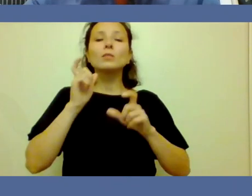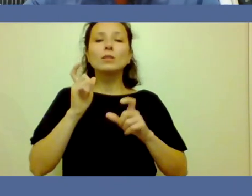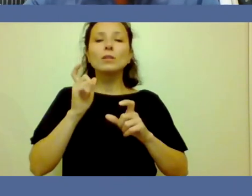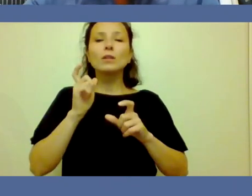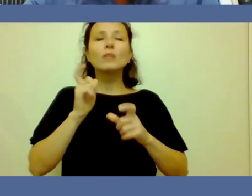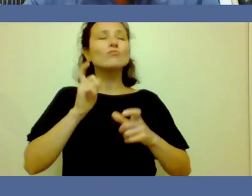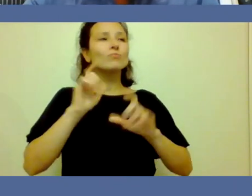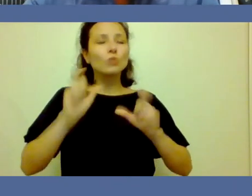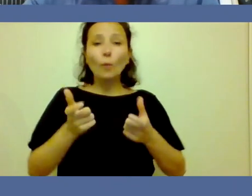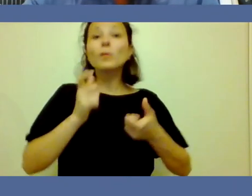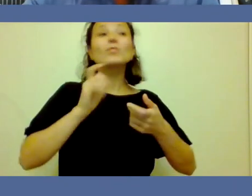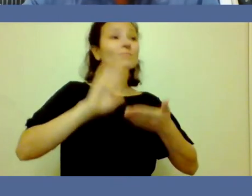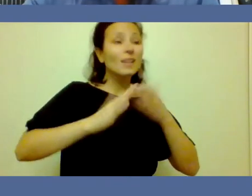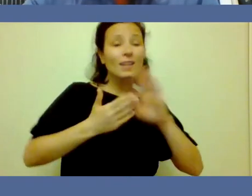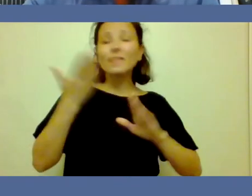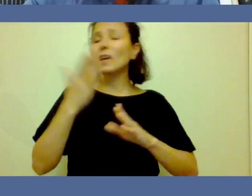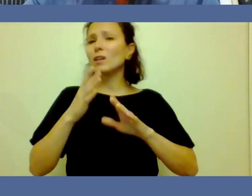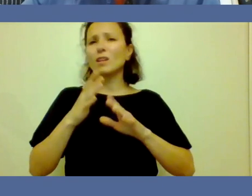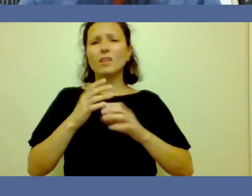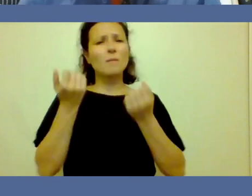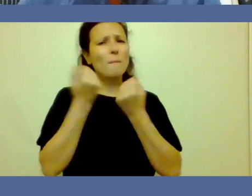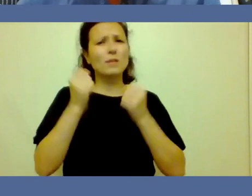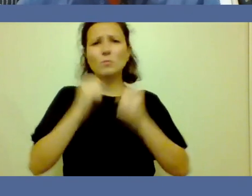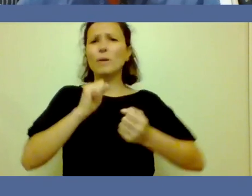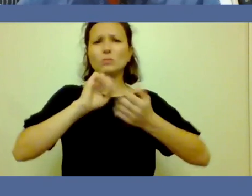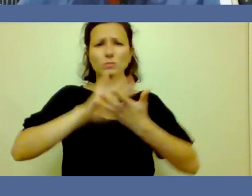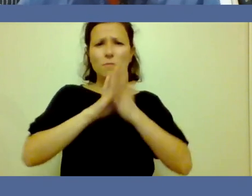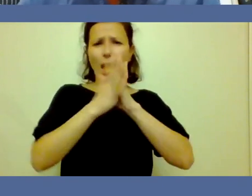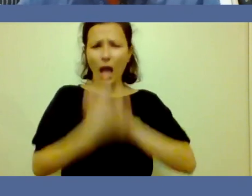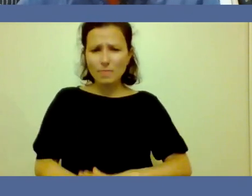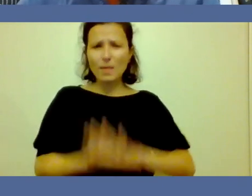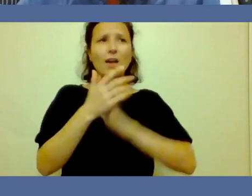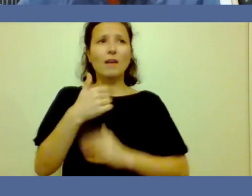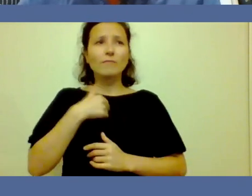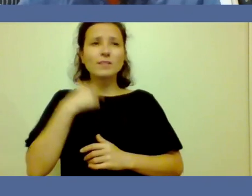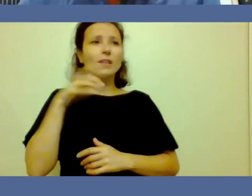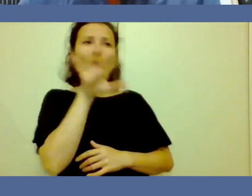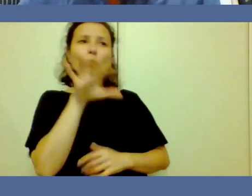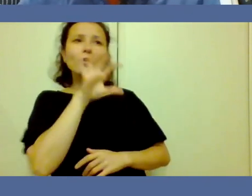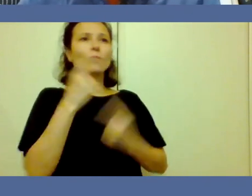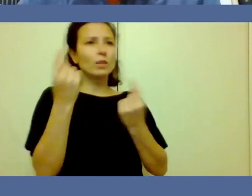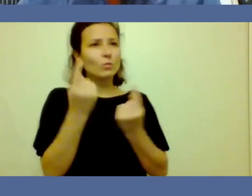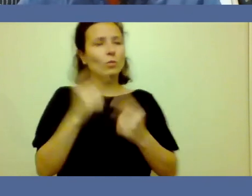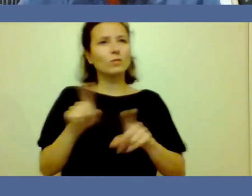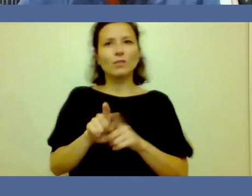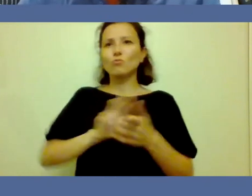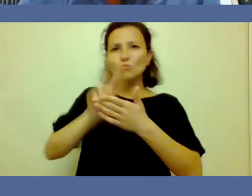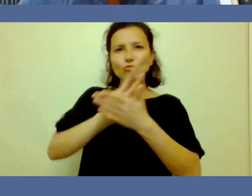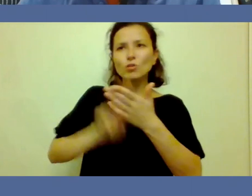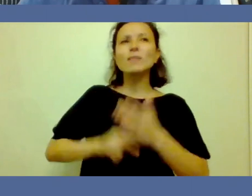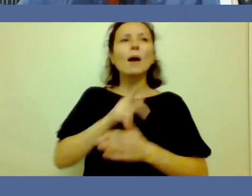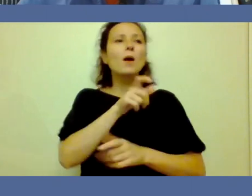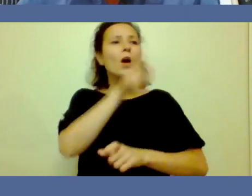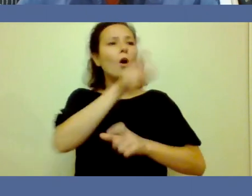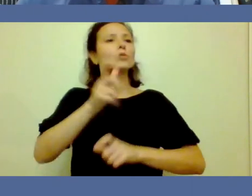bardzo się zmienia, więc ja też patrzę, co się dzieje. To nie można tego nie dostrzegać. Czytam cały czas konkurencję,